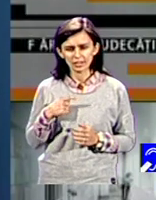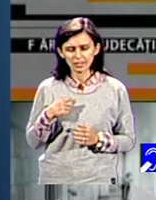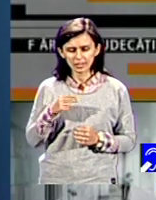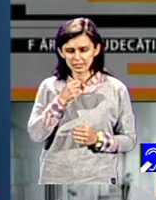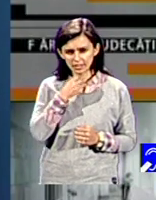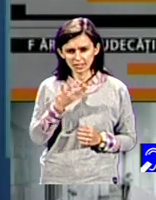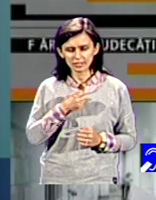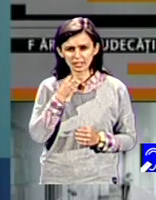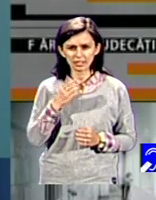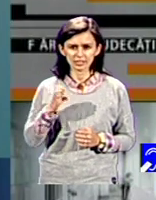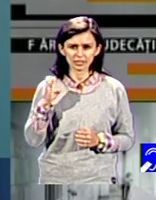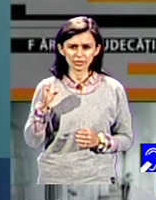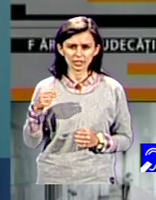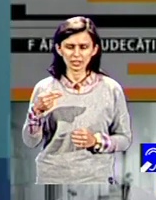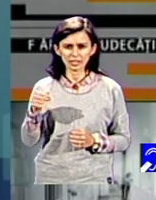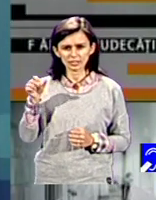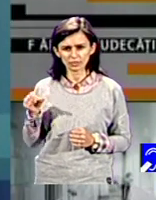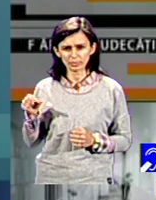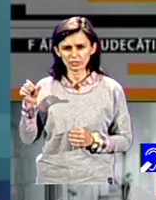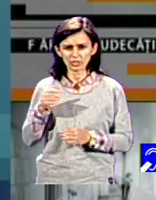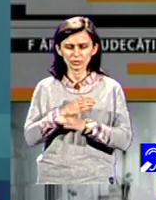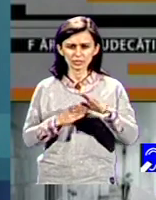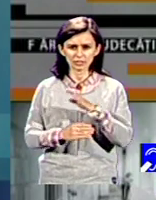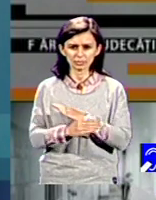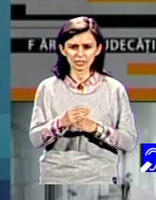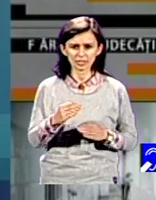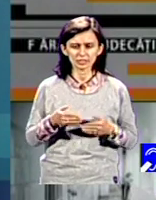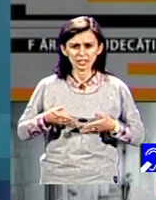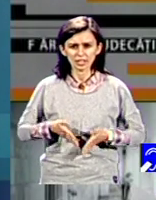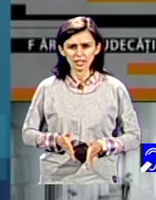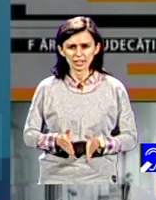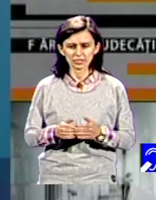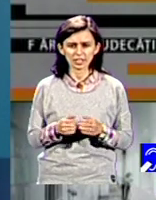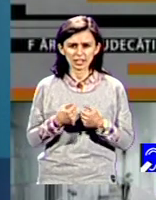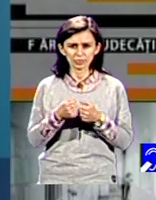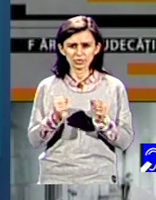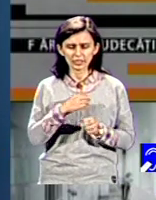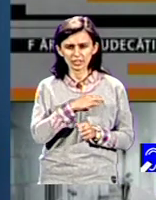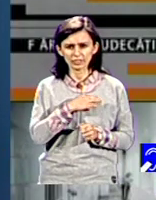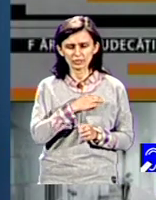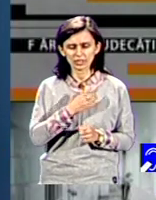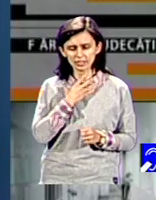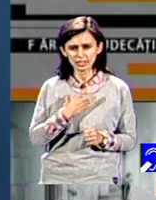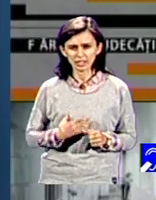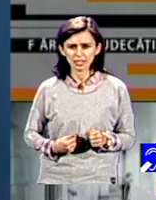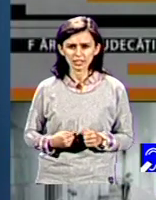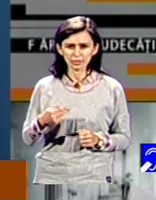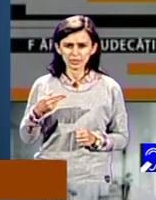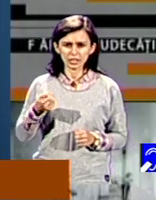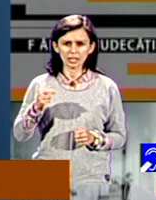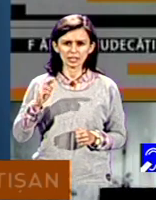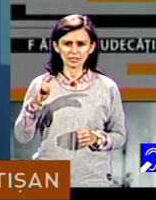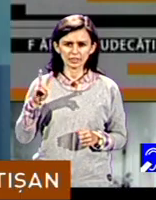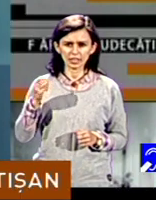declarația lui Alin hennessy persoană cu dizabilități din naștere absolventă a Facultății de drept de la Harvard și este